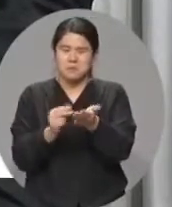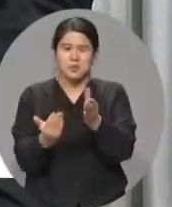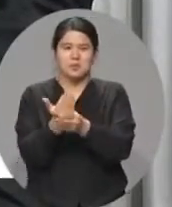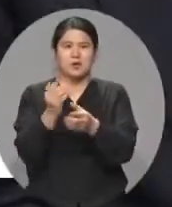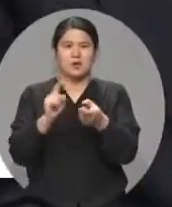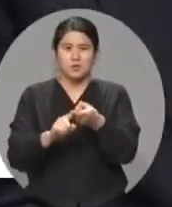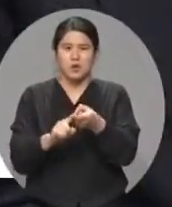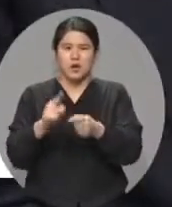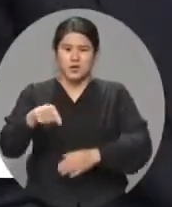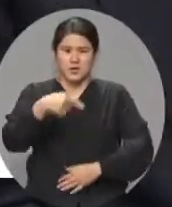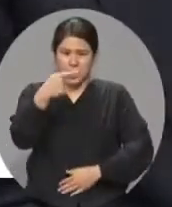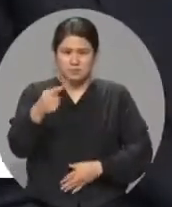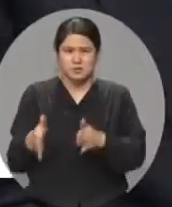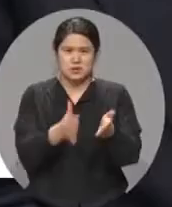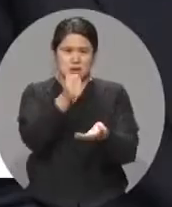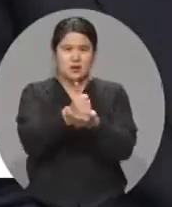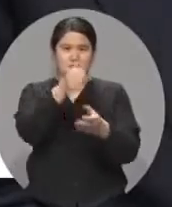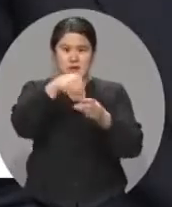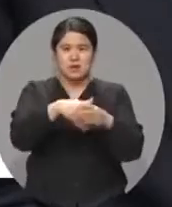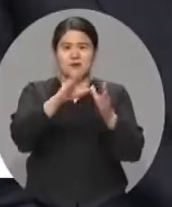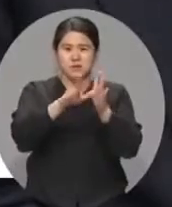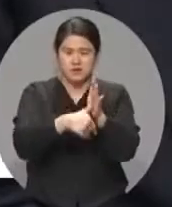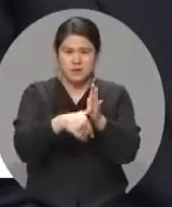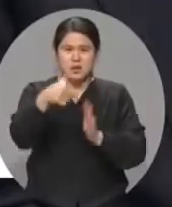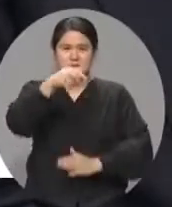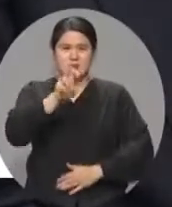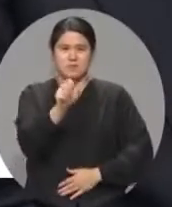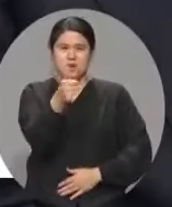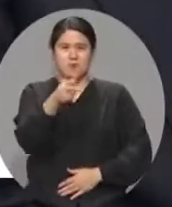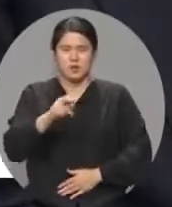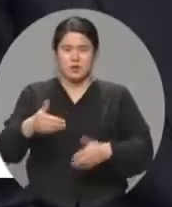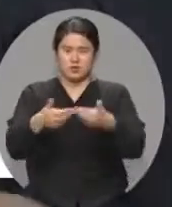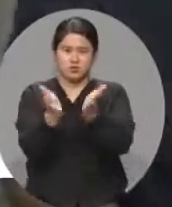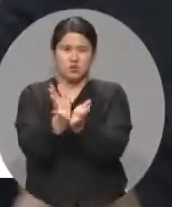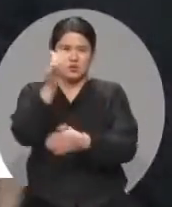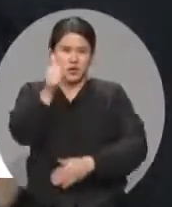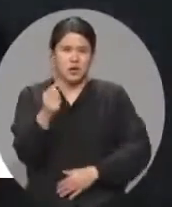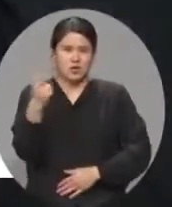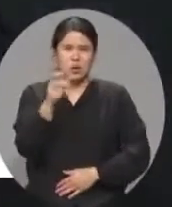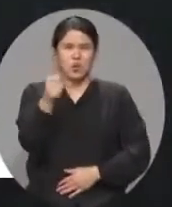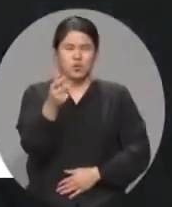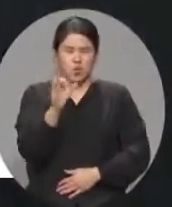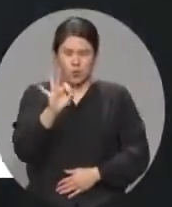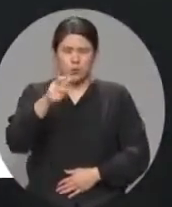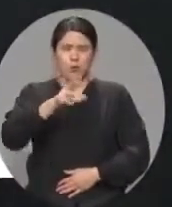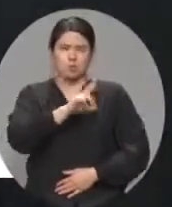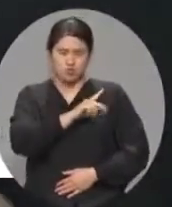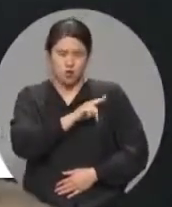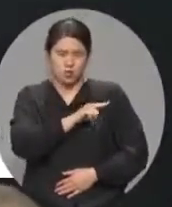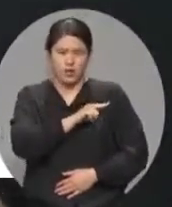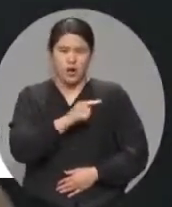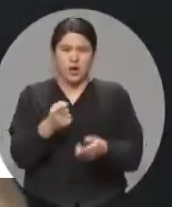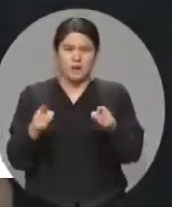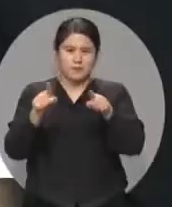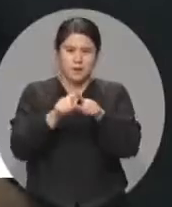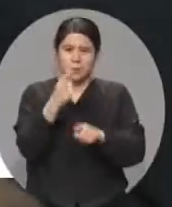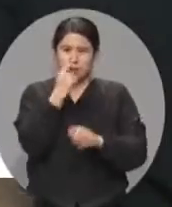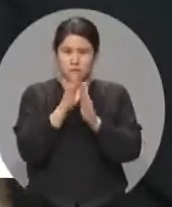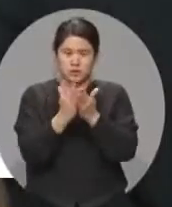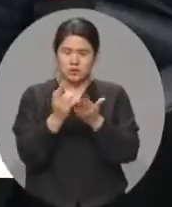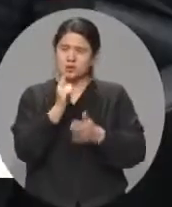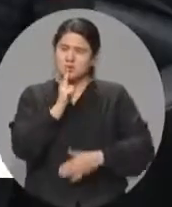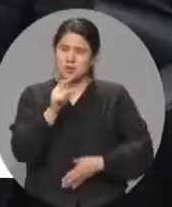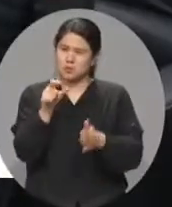보이는 차기 도지사 선거에는 이미 김현미 현 국토부 장관과 홍영표 민주당 의원까지 본인 의사와